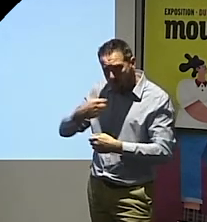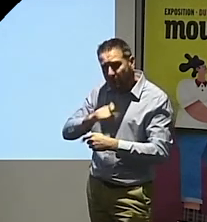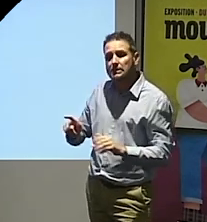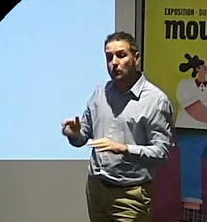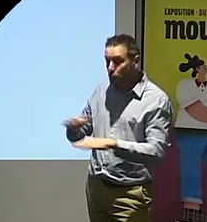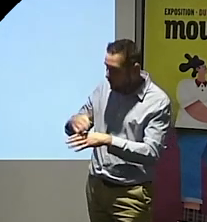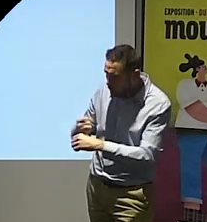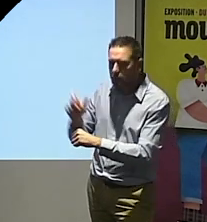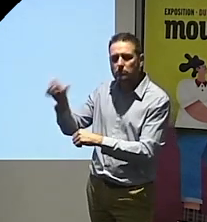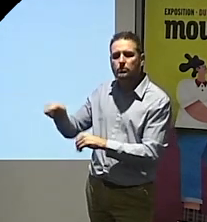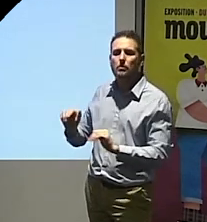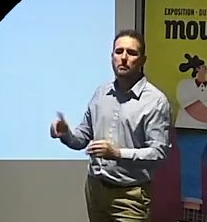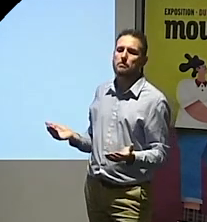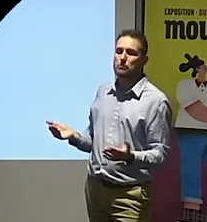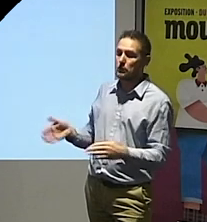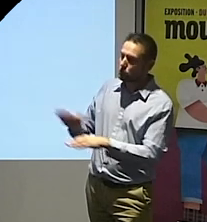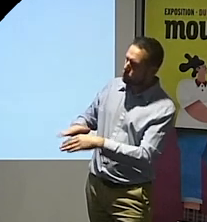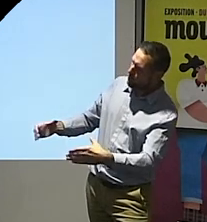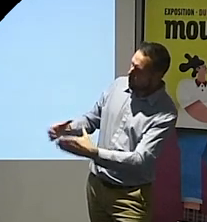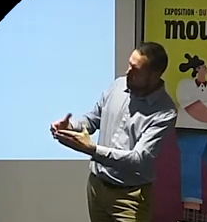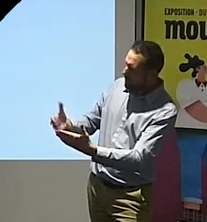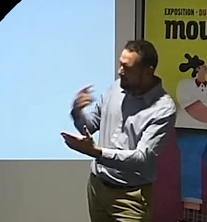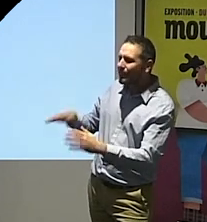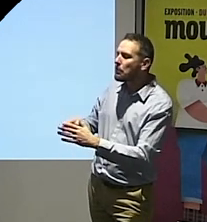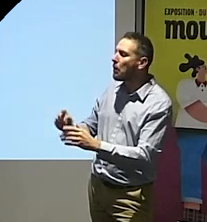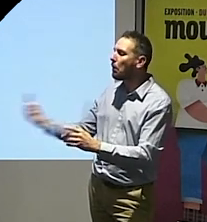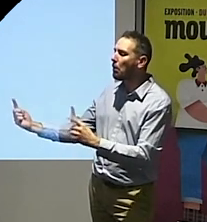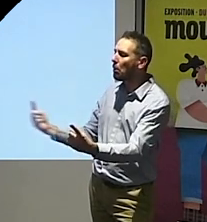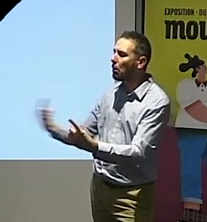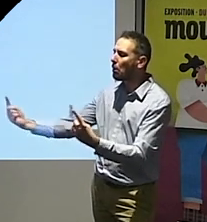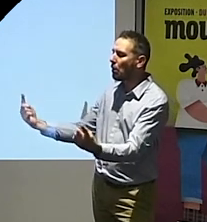l'activité. Je vois un groupe aussi qui s'est formé, avec